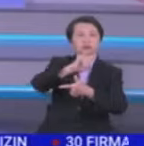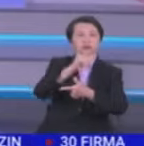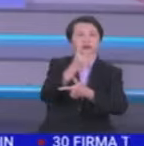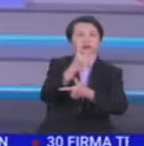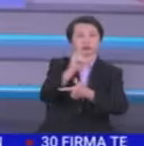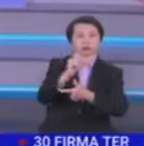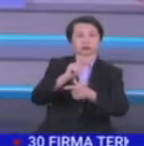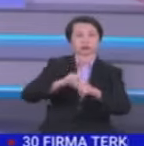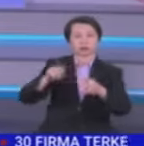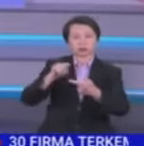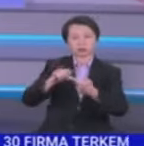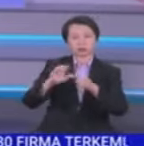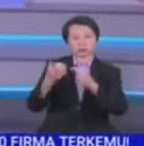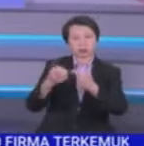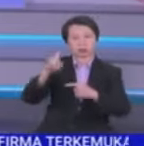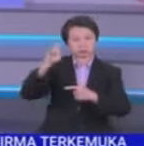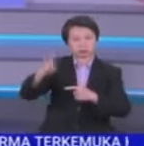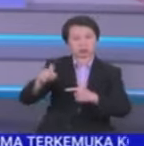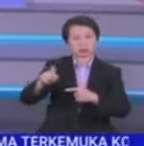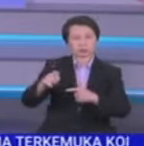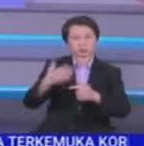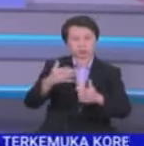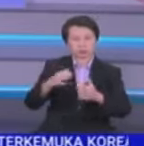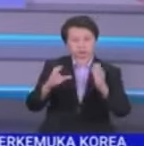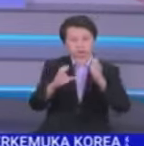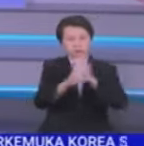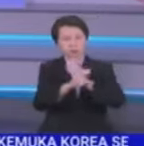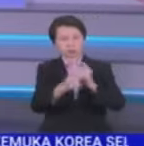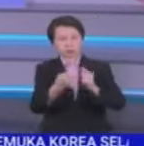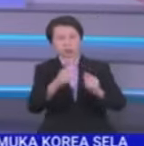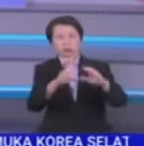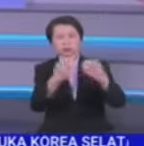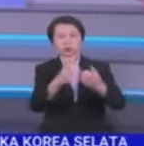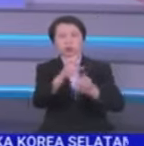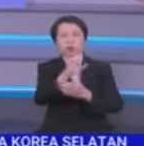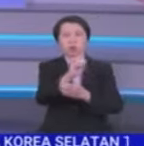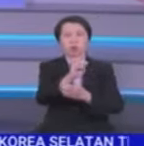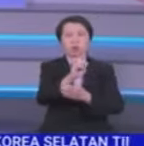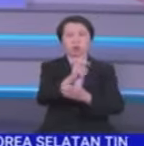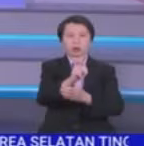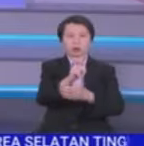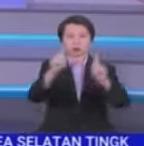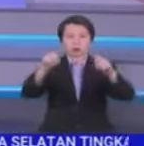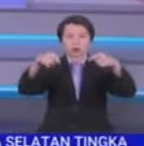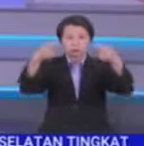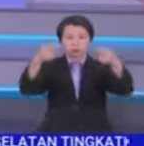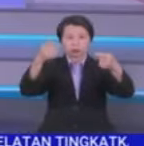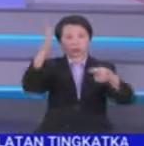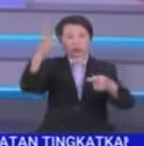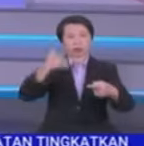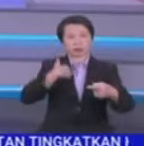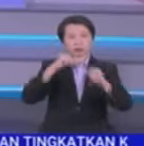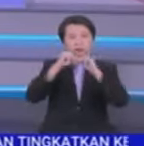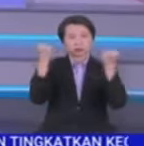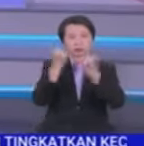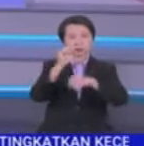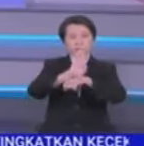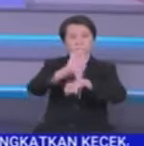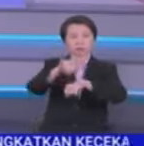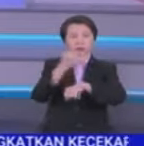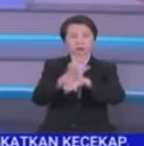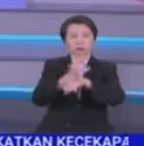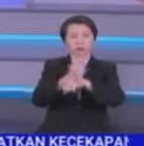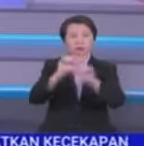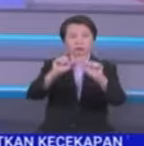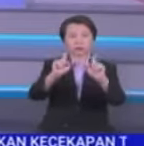Boyan Honab perlu terlebih dahulu untuk mengatasi cabaran daripada klub Oman Al-Sib pada aksi final yang akan berlangsung di Stadium Nasional Bukit Jalil